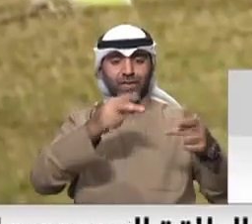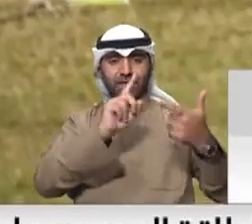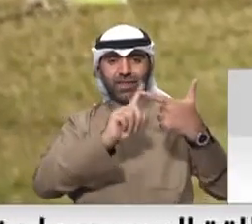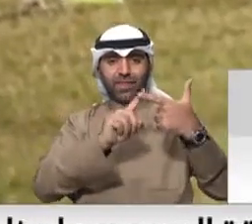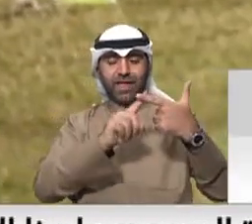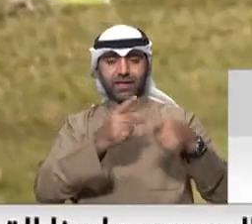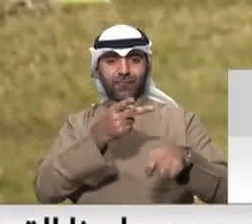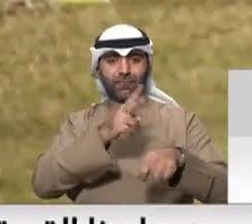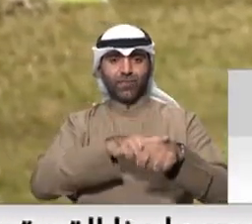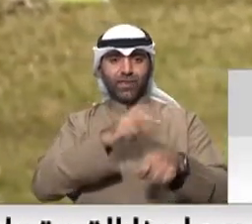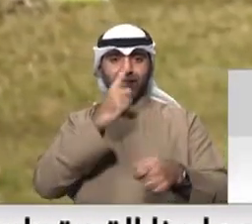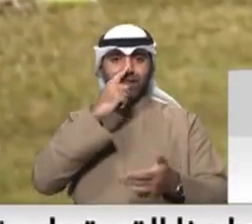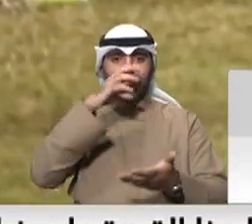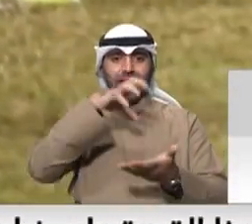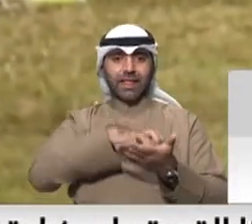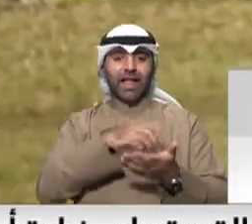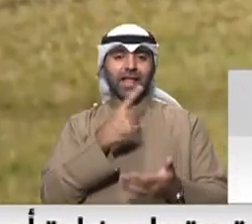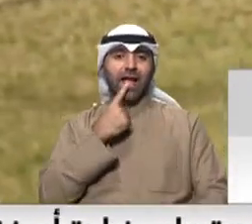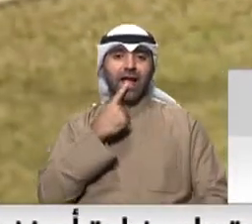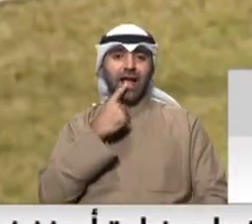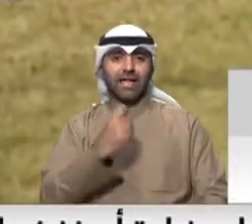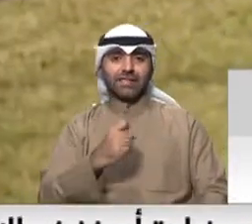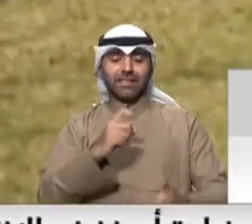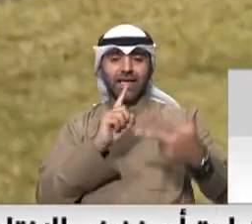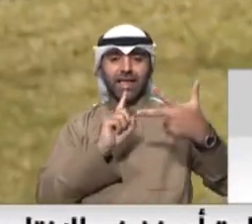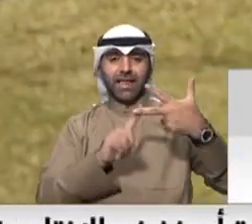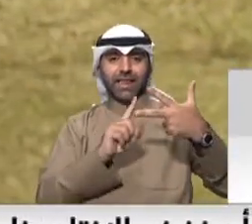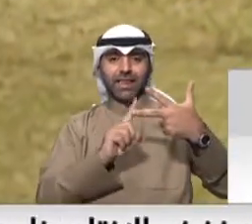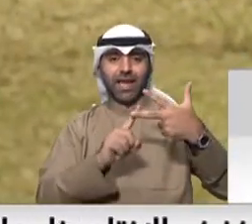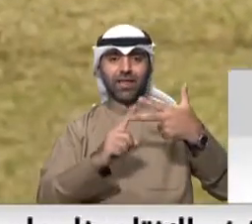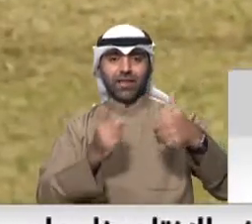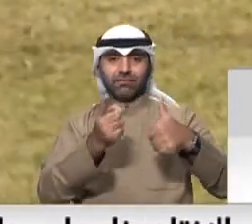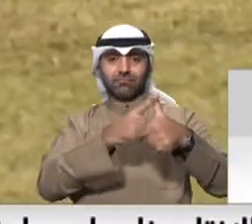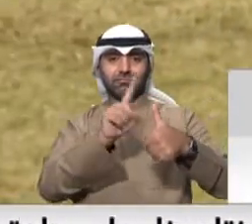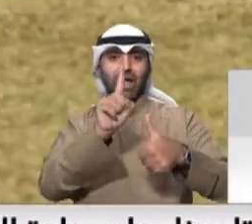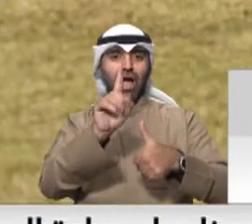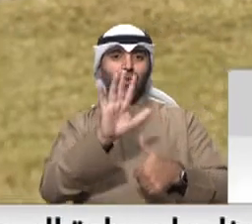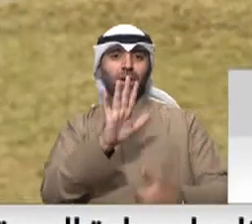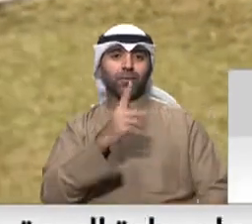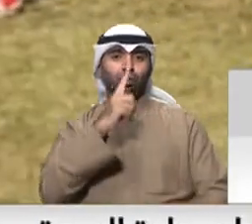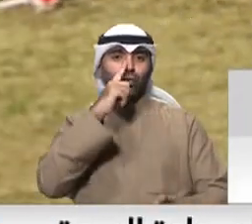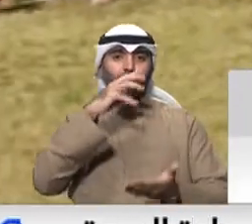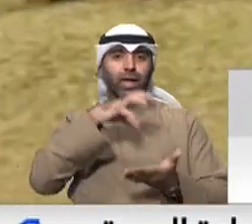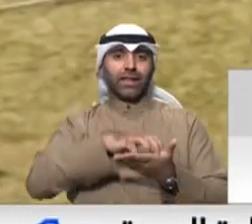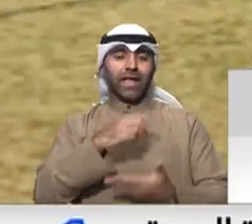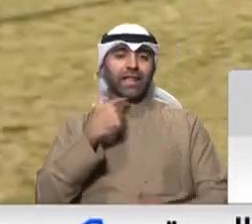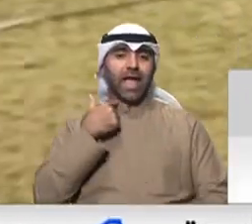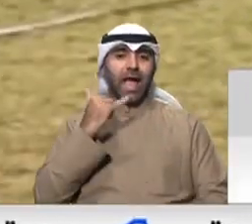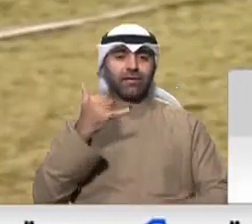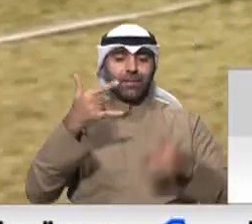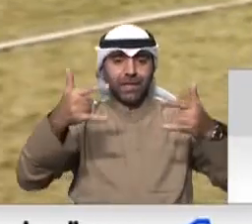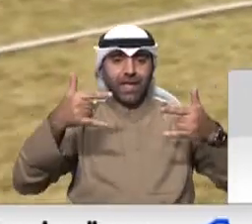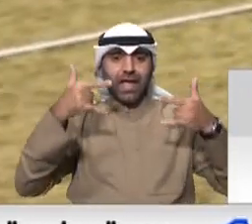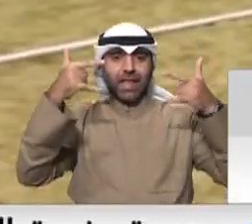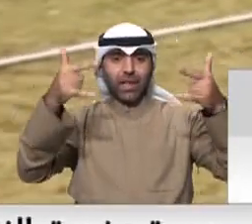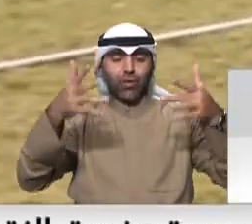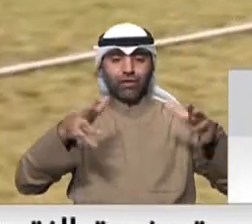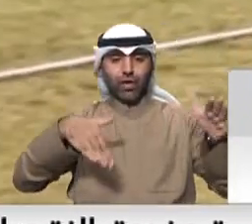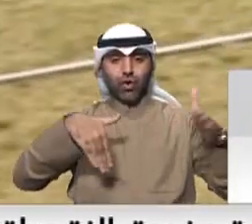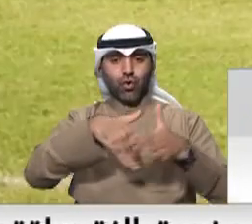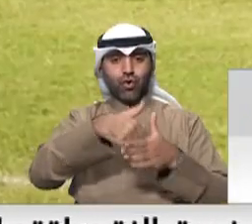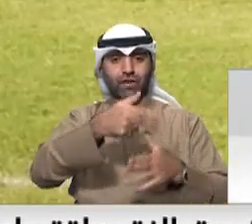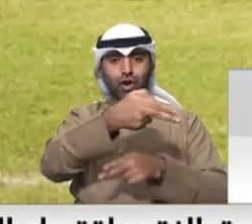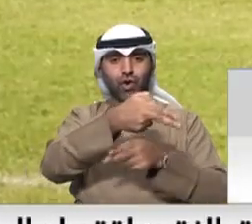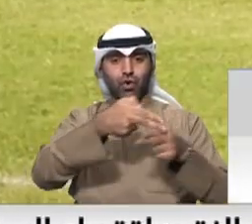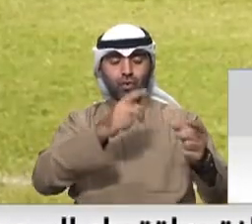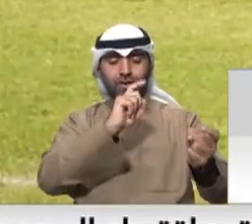نقطه واحده عن القادسيه الذي يحتل المركز الثالث فيما يتصدر العربي جدول الترتيب برصيد 36